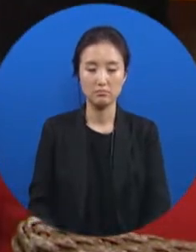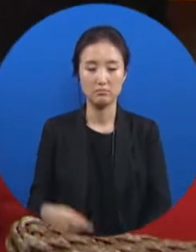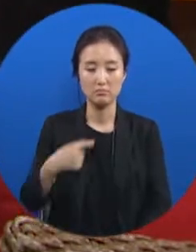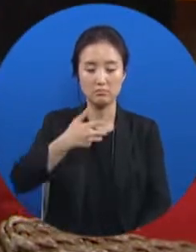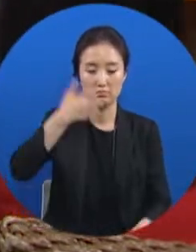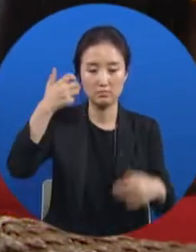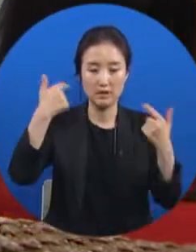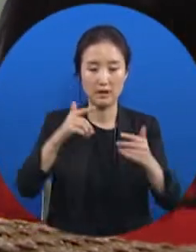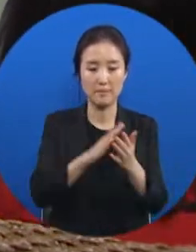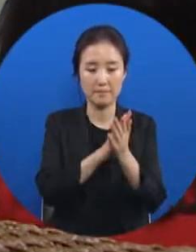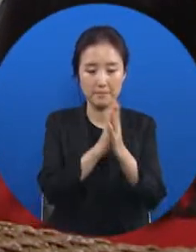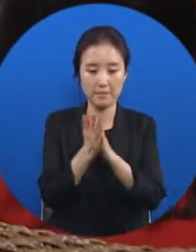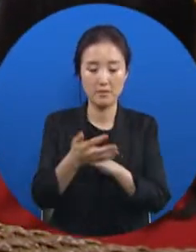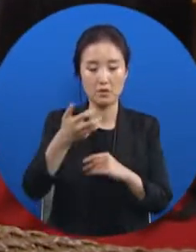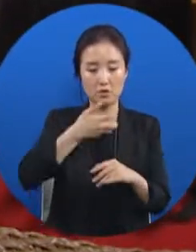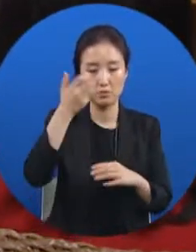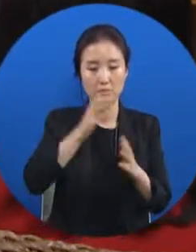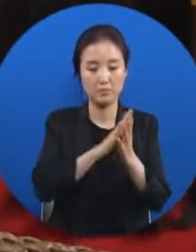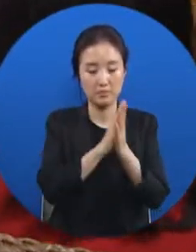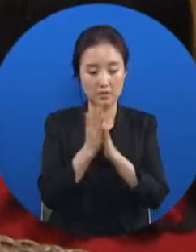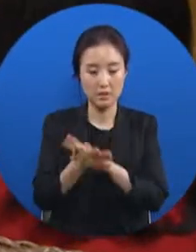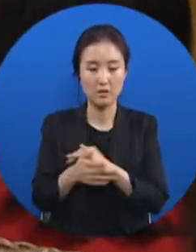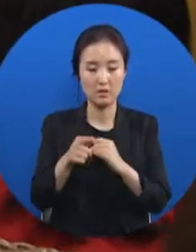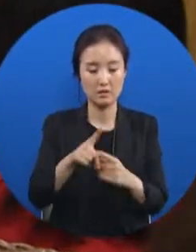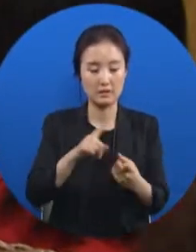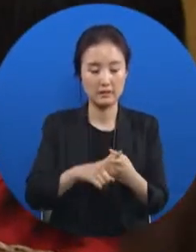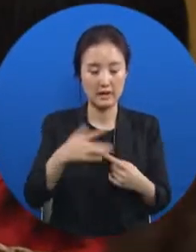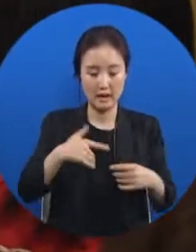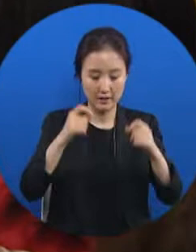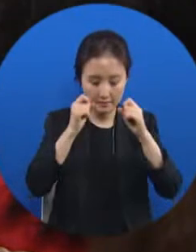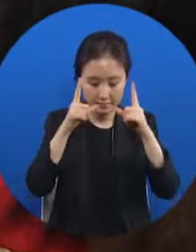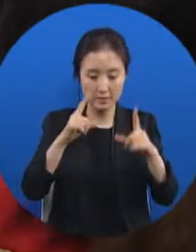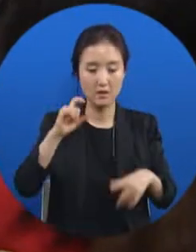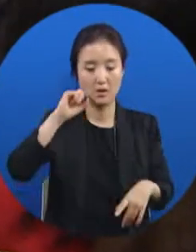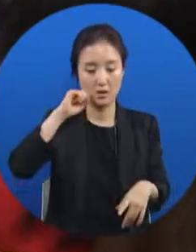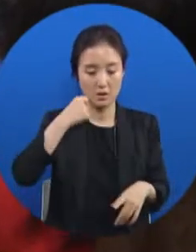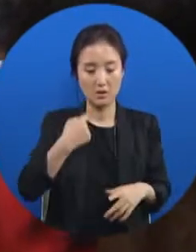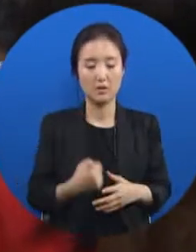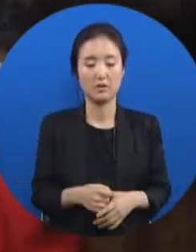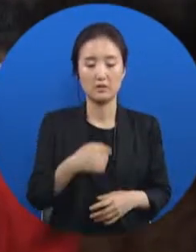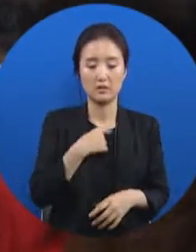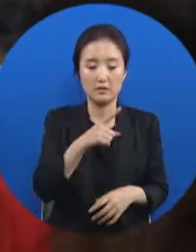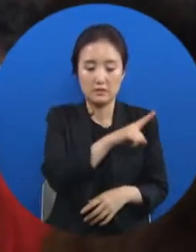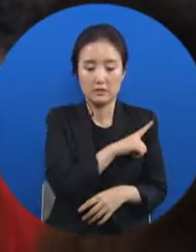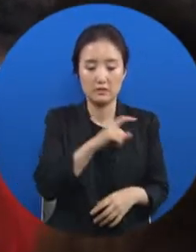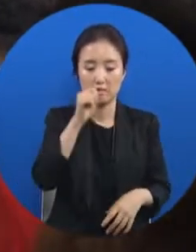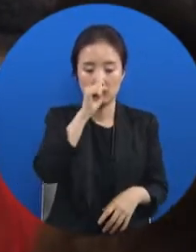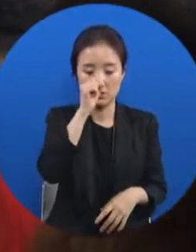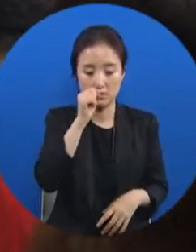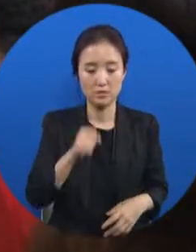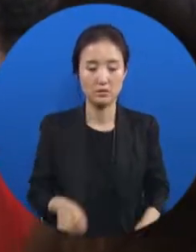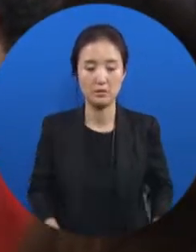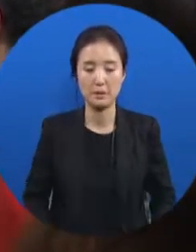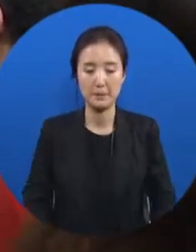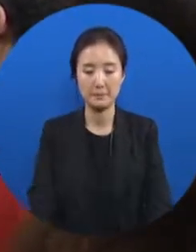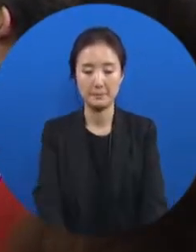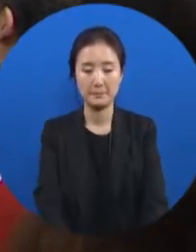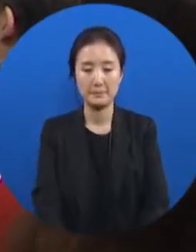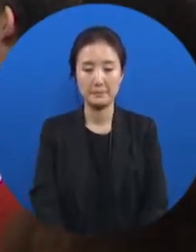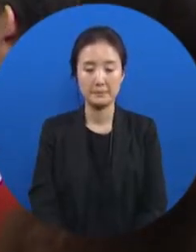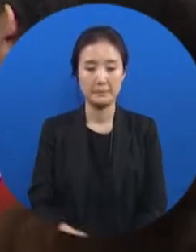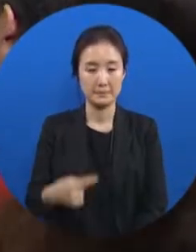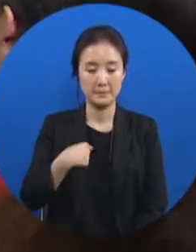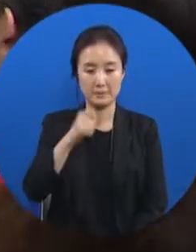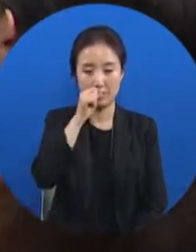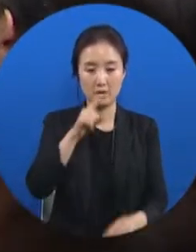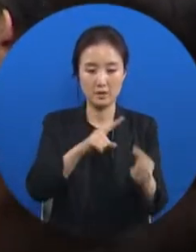꿈이 변하는 거를 제가 알 순 없어요. 그래서 제가 제일 좋아하는 문구입니다.